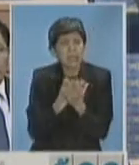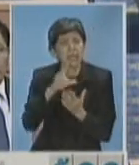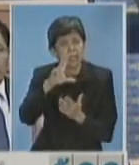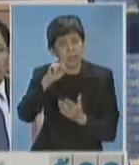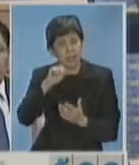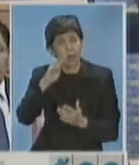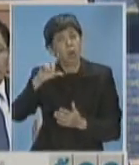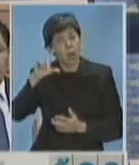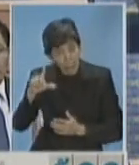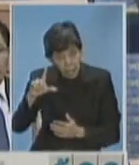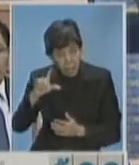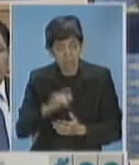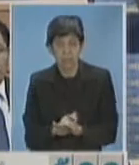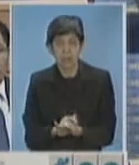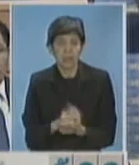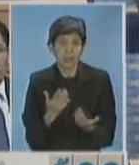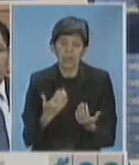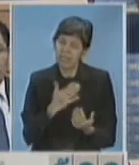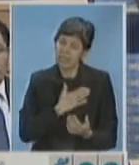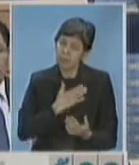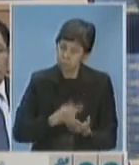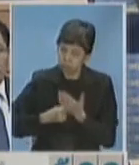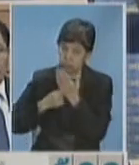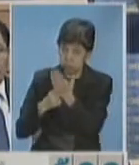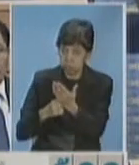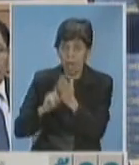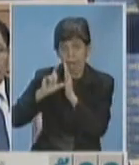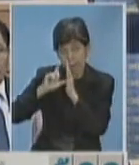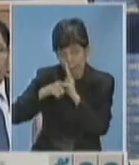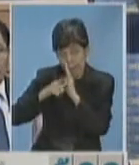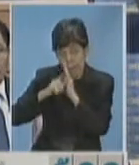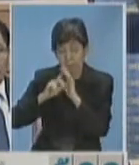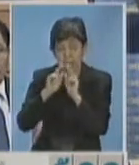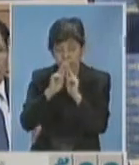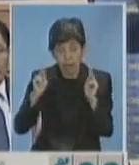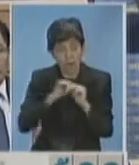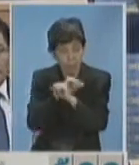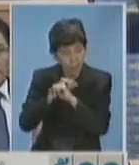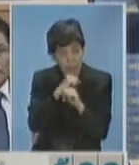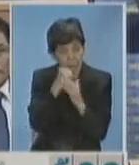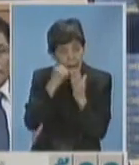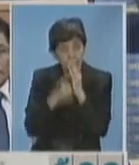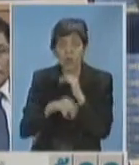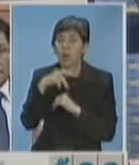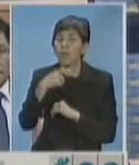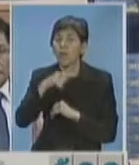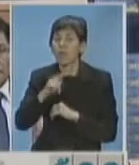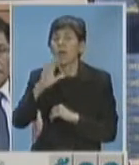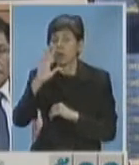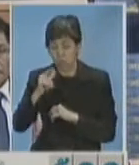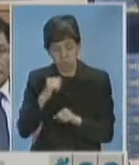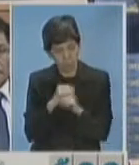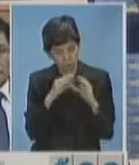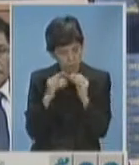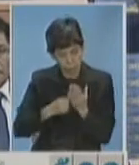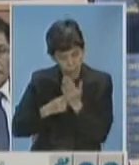านและประเด็นนี้ผมยื่นต่อท่านเลขาธิการคณะกรรมการป้องกันและปราบปรามการทุจริตแห่งชาติในที่ประ